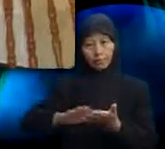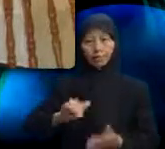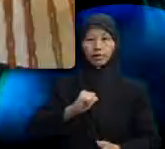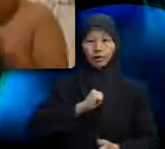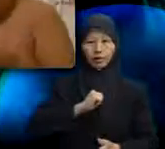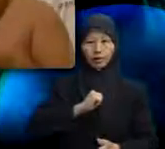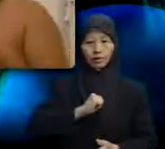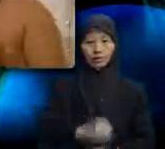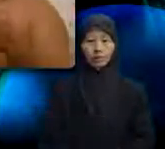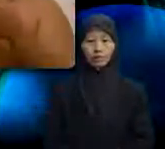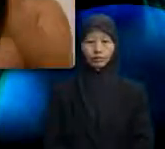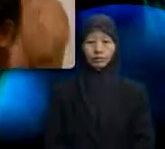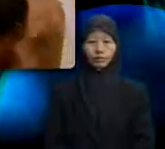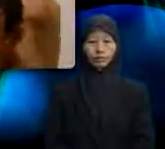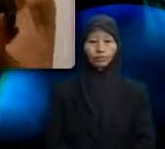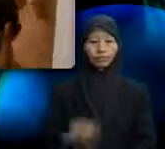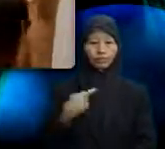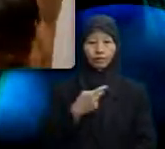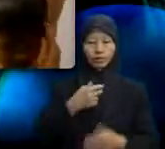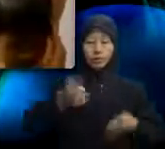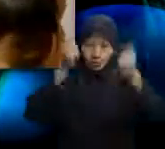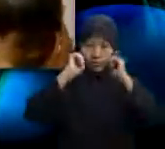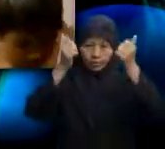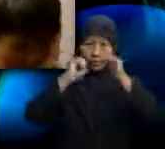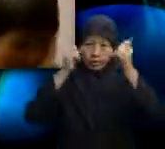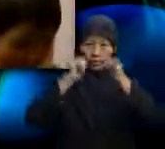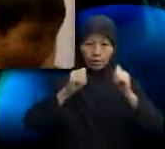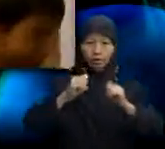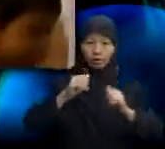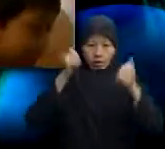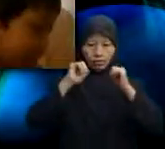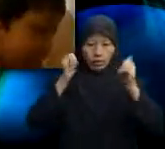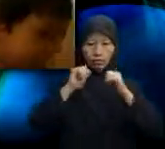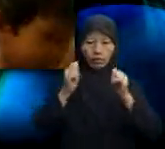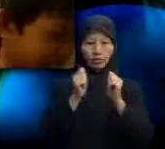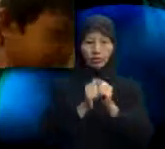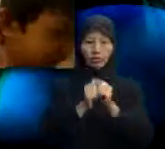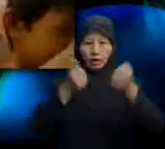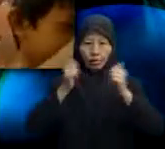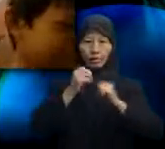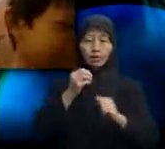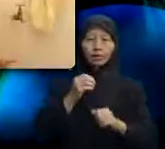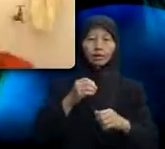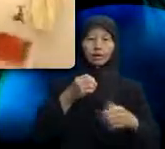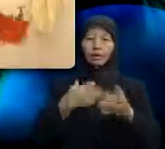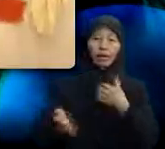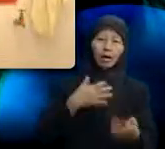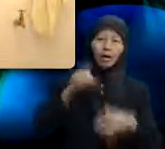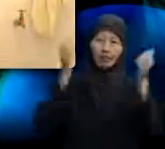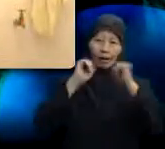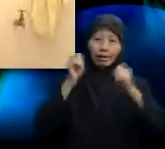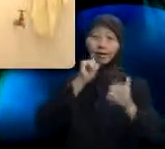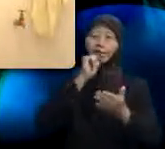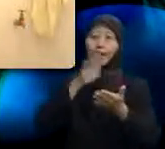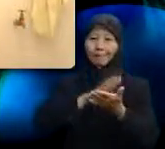diri. Maka, janganlah kita mandi kerbau saja. Tahu tak yang dimasukkan dengan mandi kerbau? Mandi kerbau